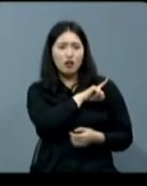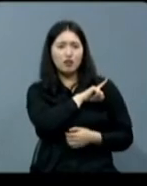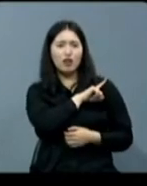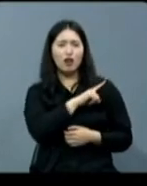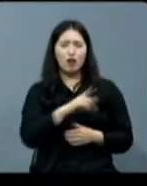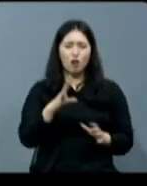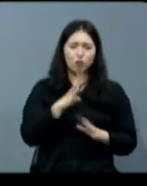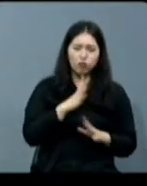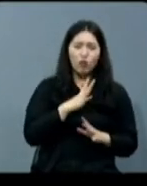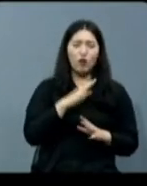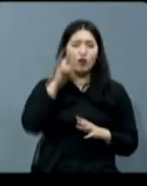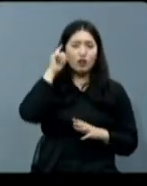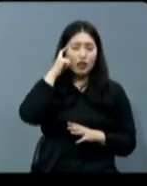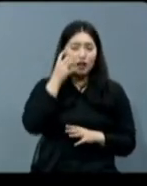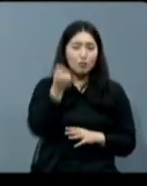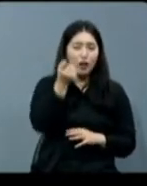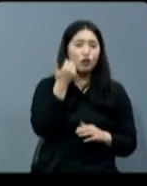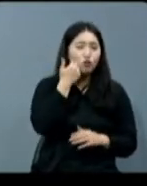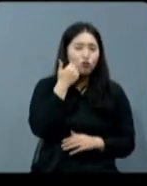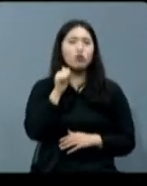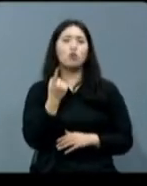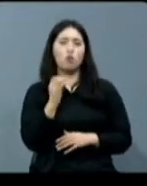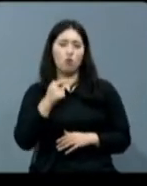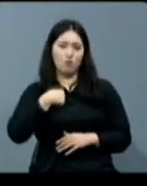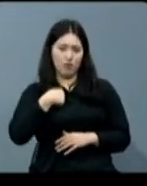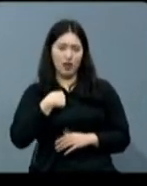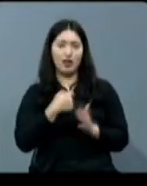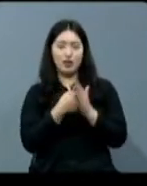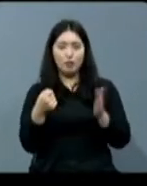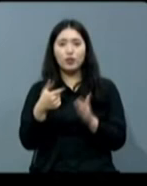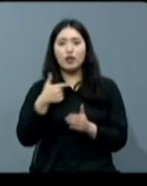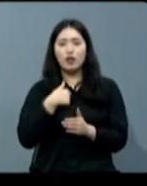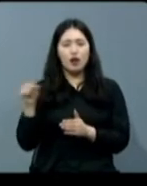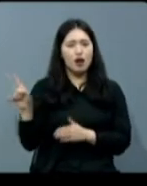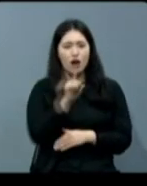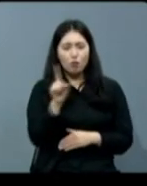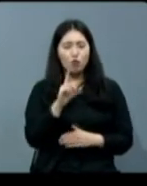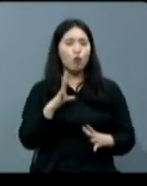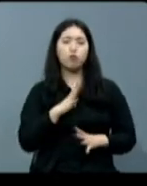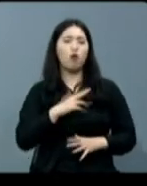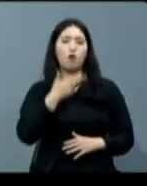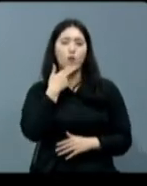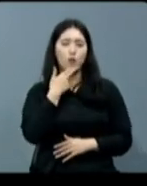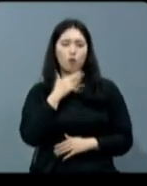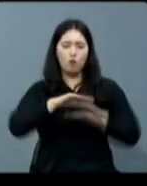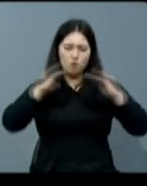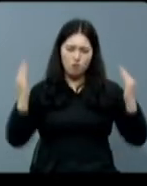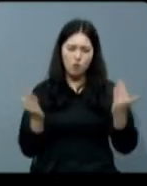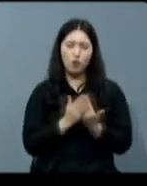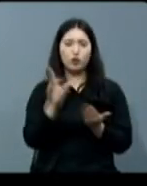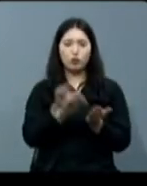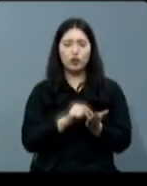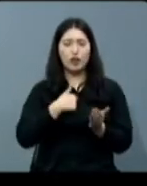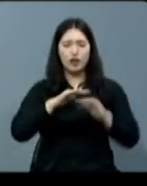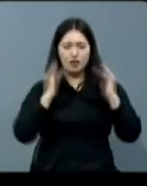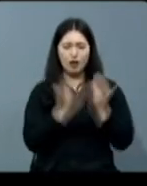겁내는 사람이 홍준표입니다. 그것은 제가 아무런 허비 없고 모든 문장에 준비가